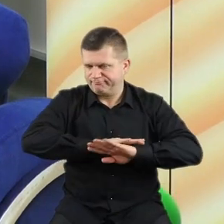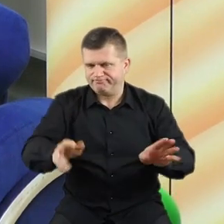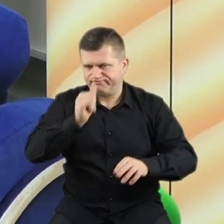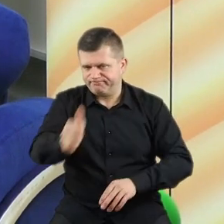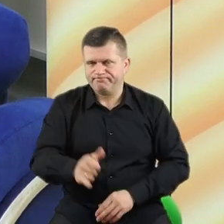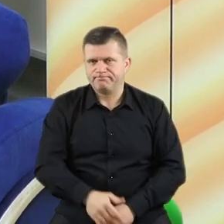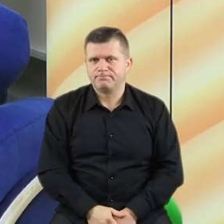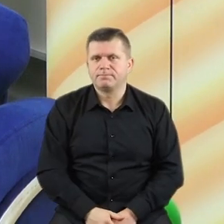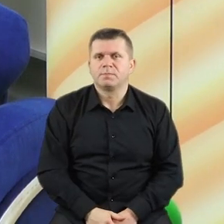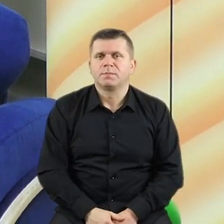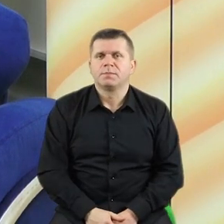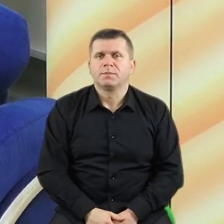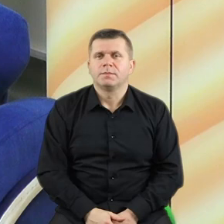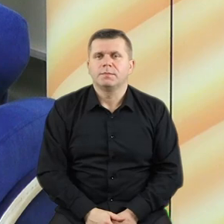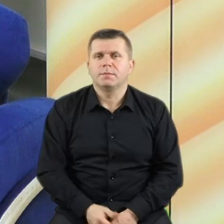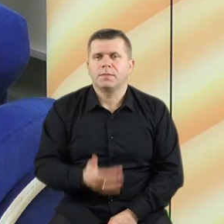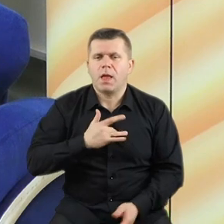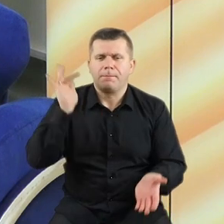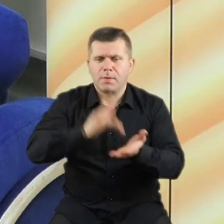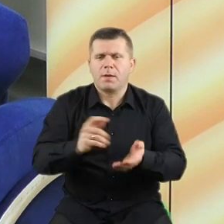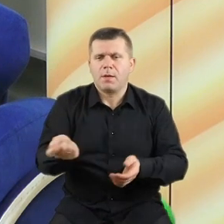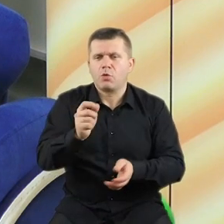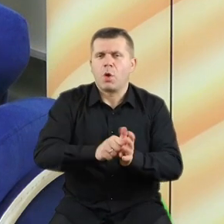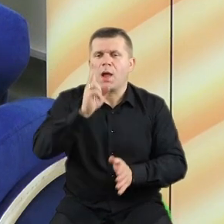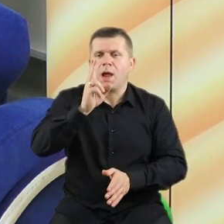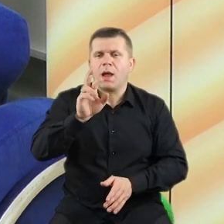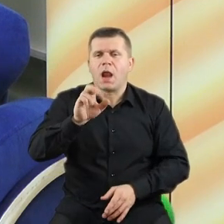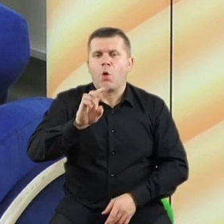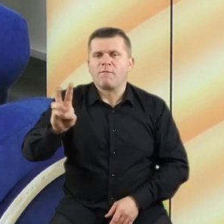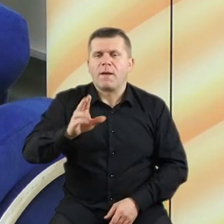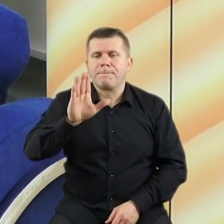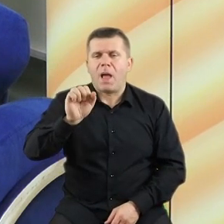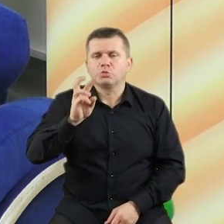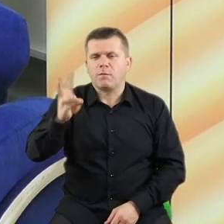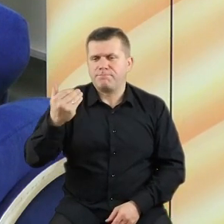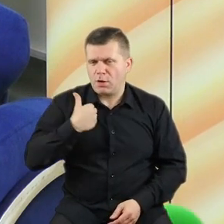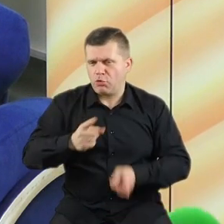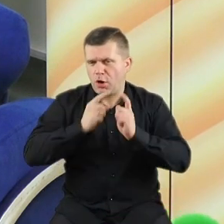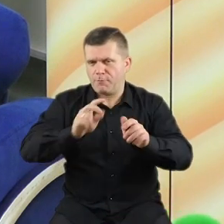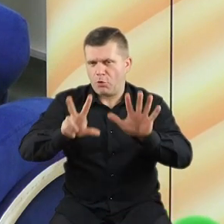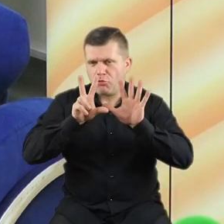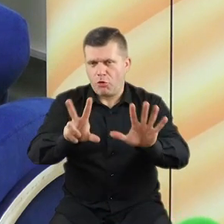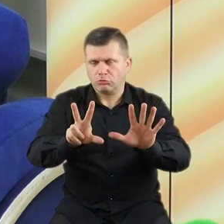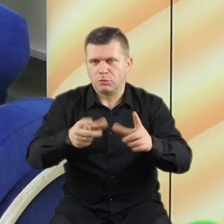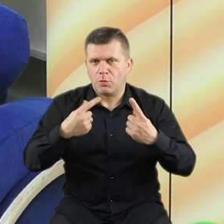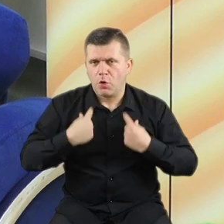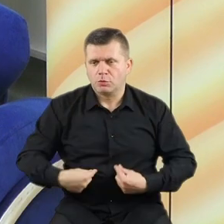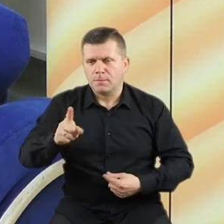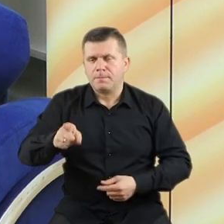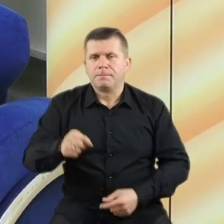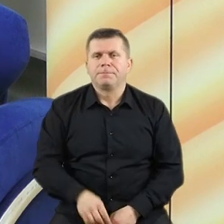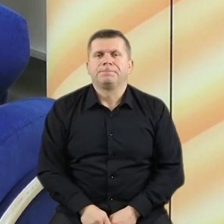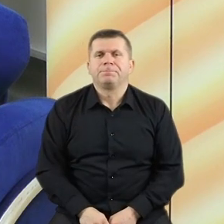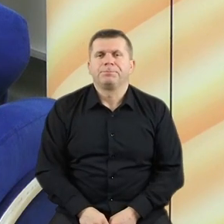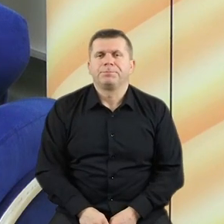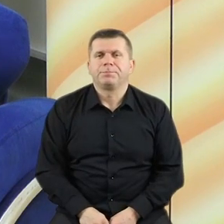było wracać do Hiszpanii. I pojechałam do kraju Basków i rozmawiałam z 8